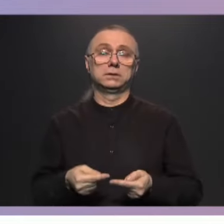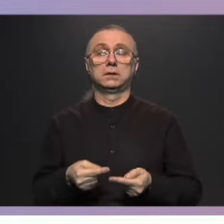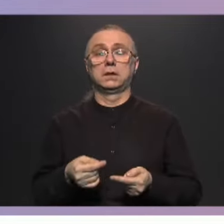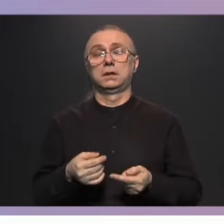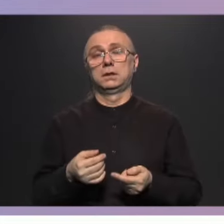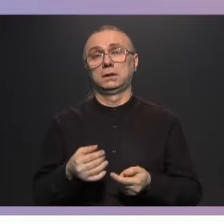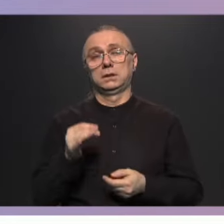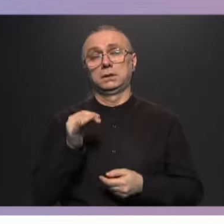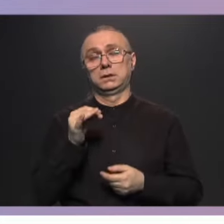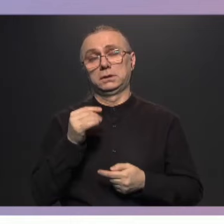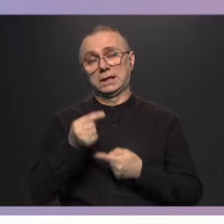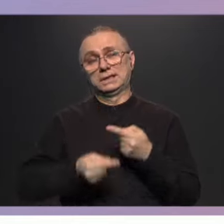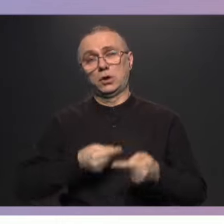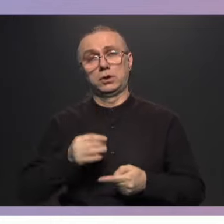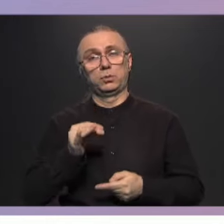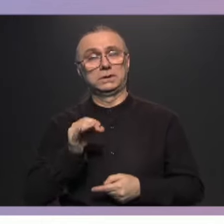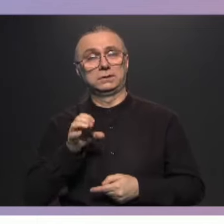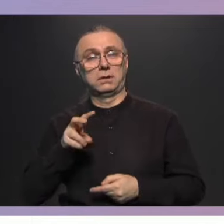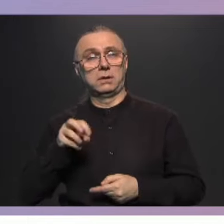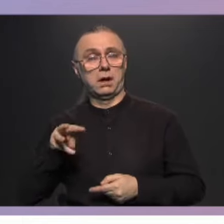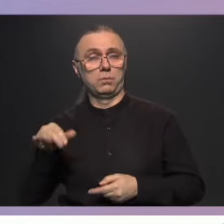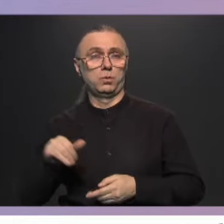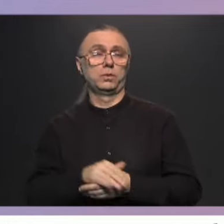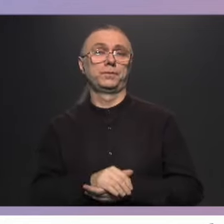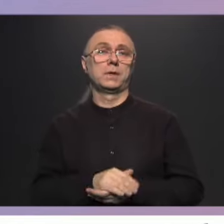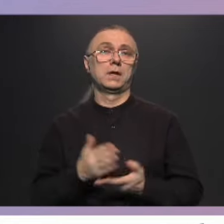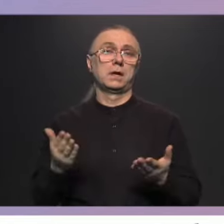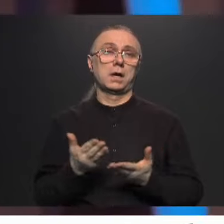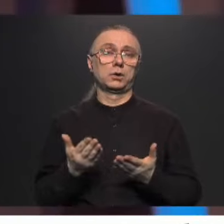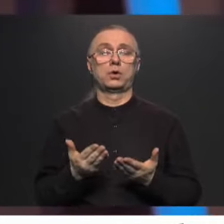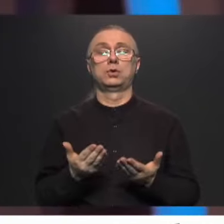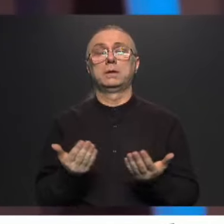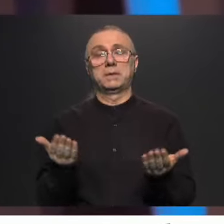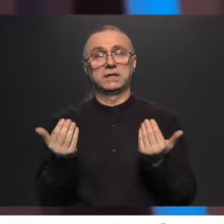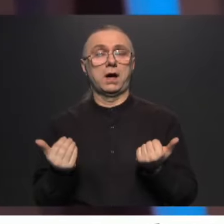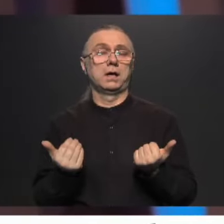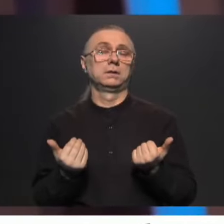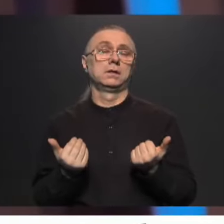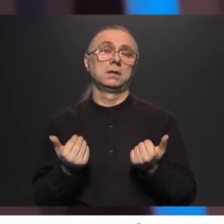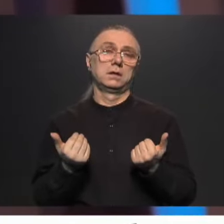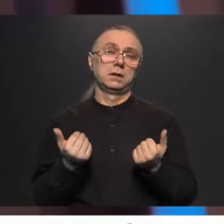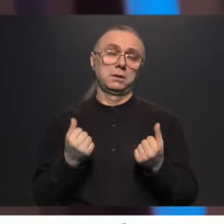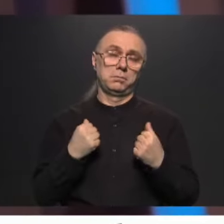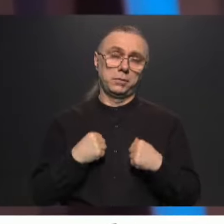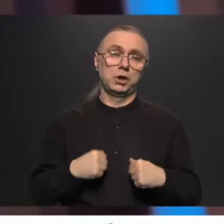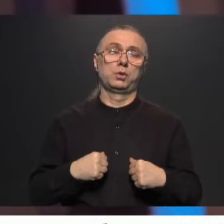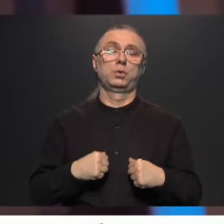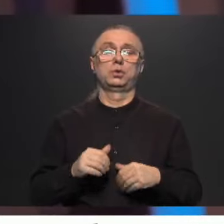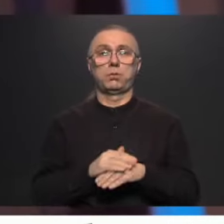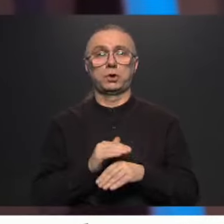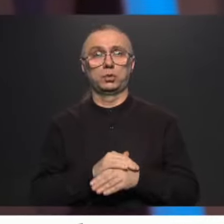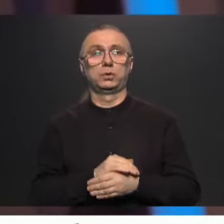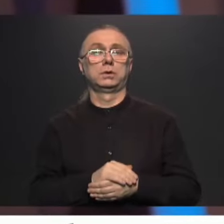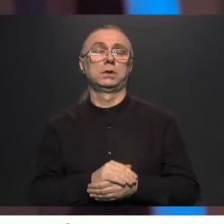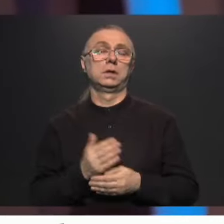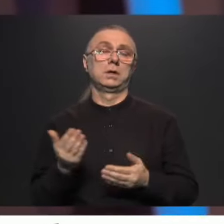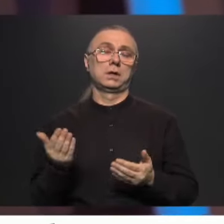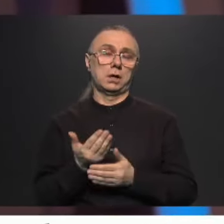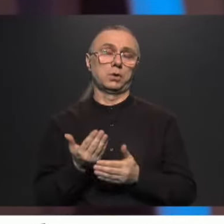это был ислам традиционный, который призывает к миру, добру, который вот культивируется в нашей стране